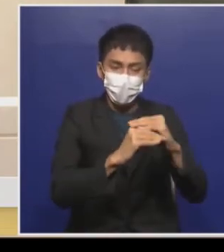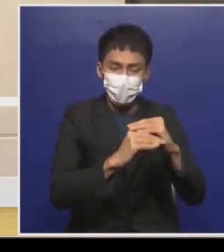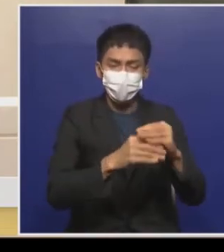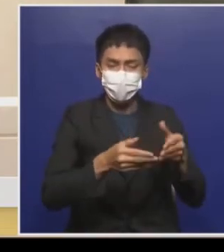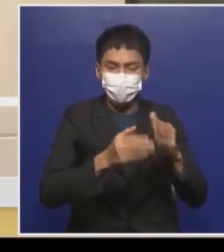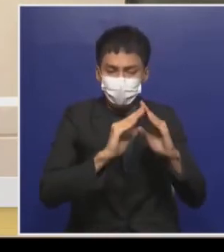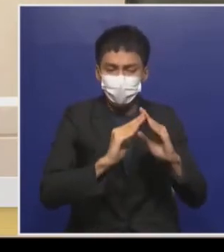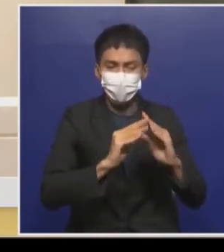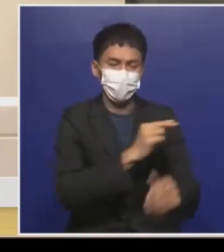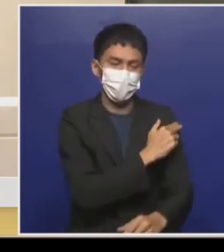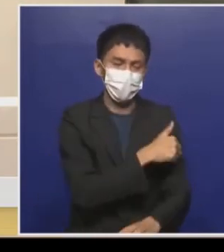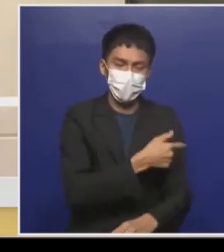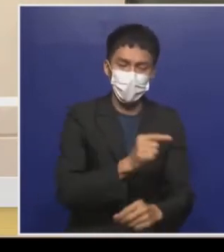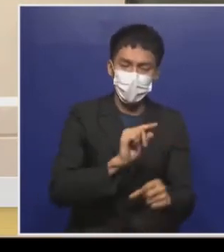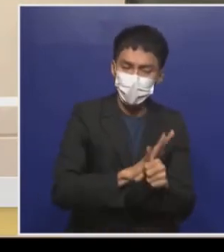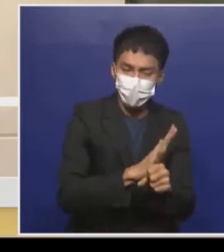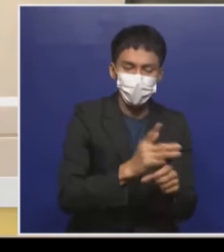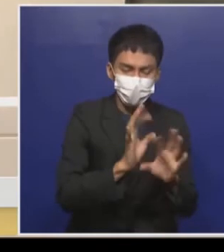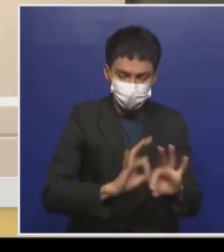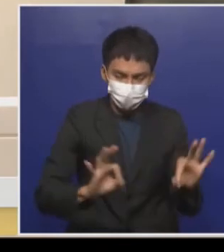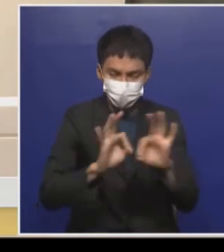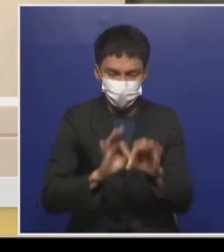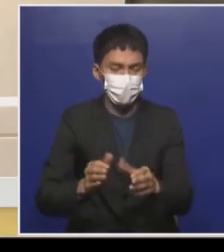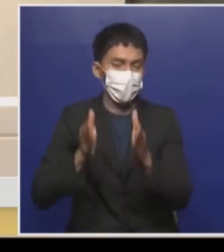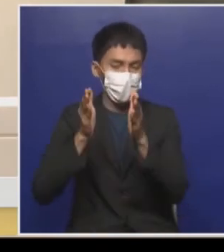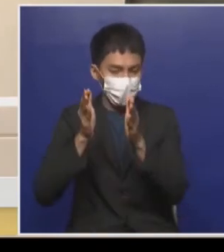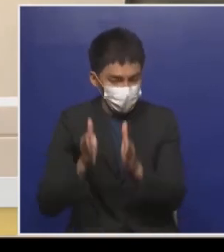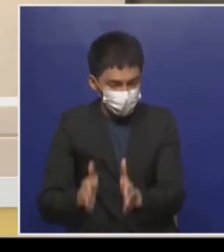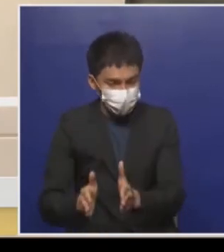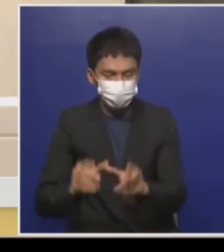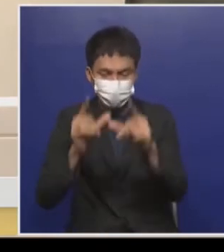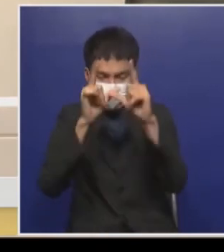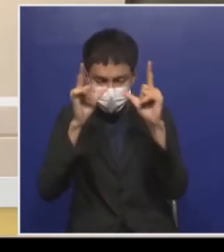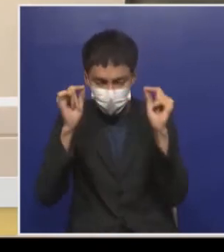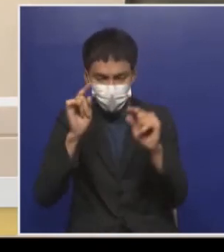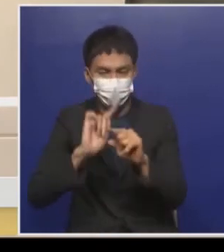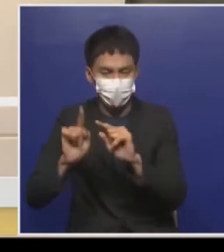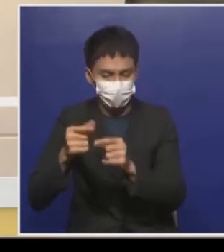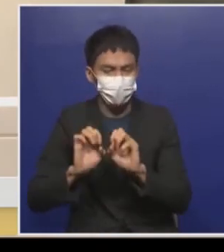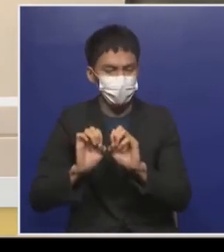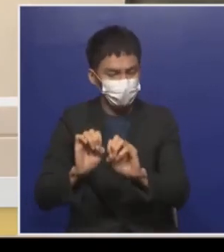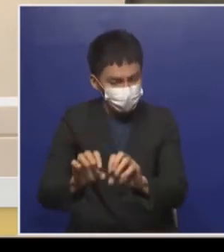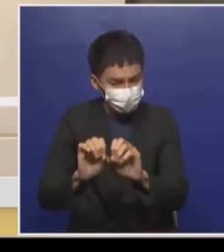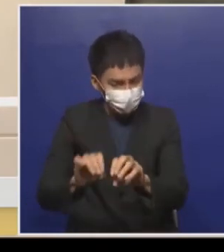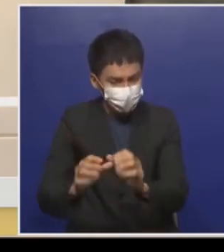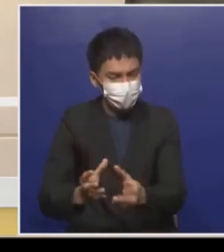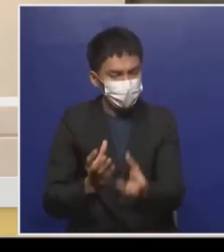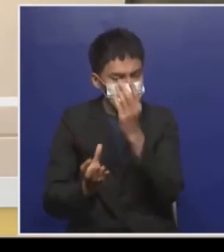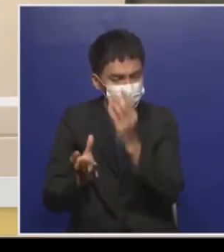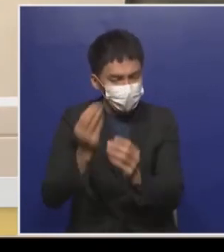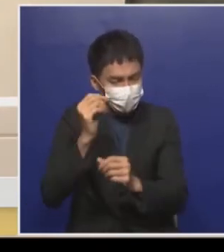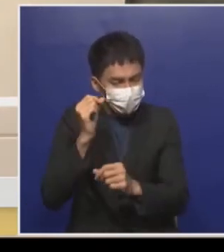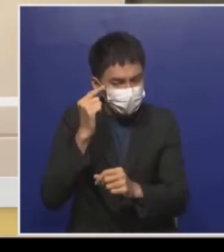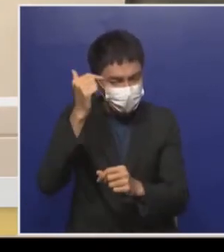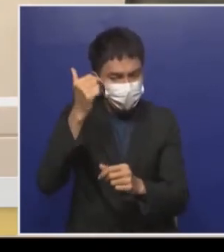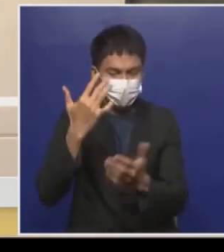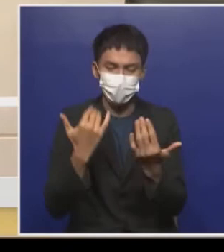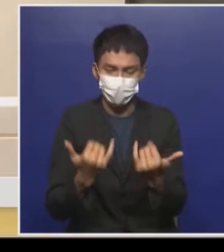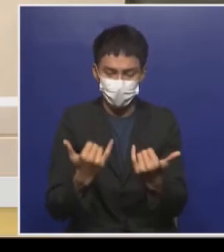บุคลากรทางกแพทย์ วันนี้กระทวงสาทาสุขนั้นได้ปัอยู่แพทยพยาบาลหลายพันอัตรา